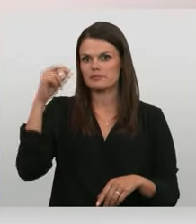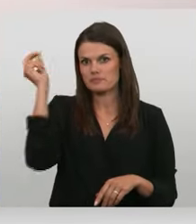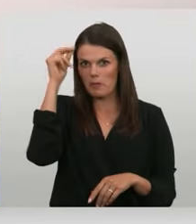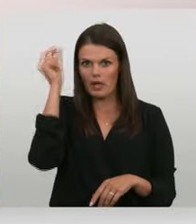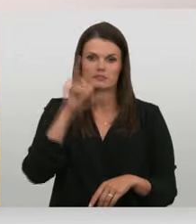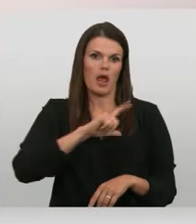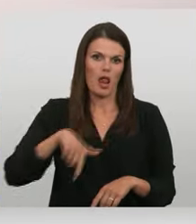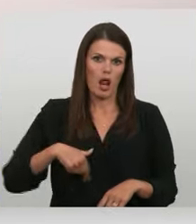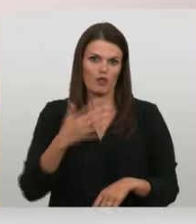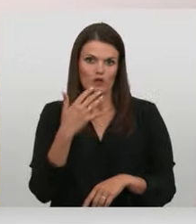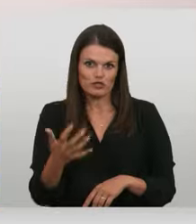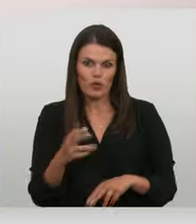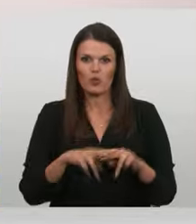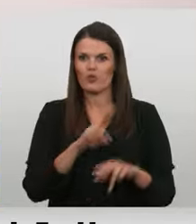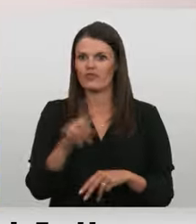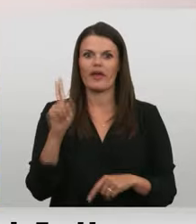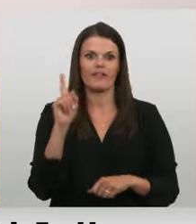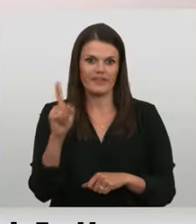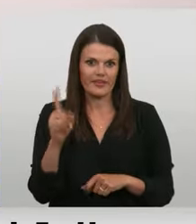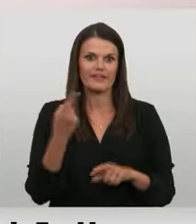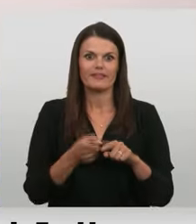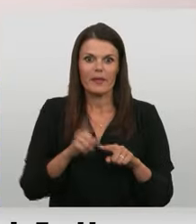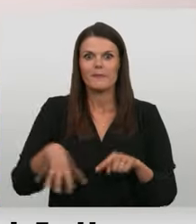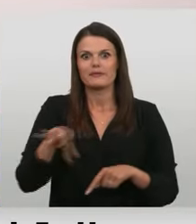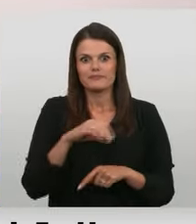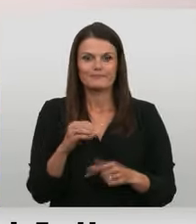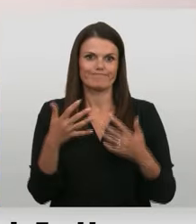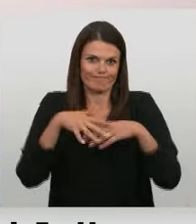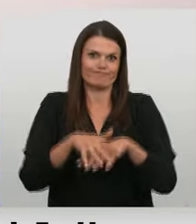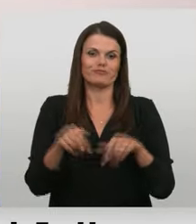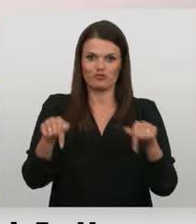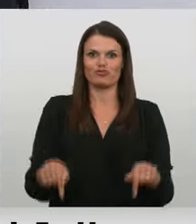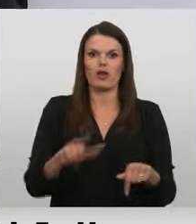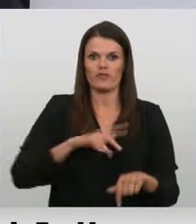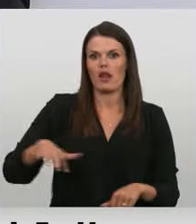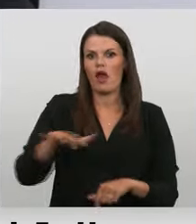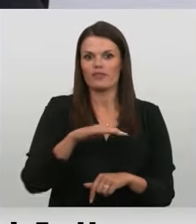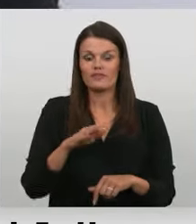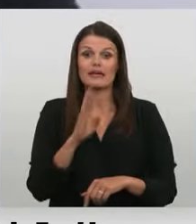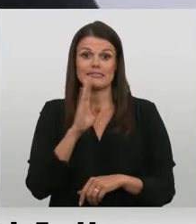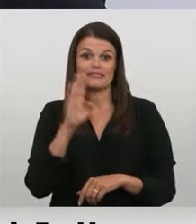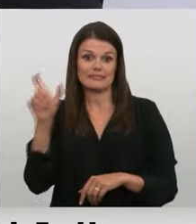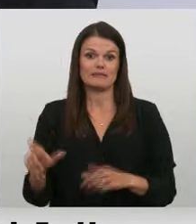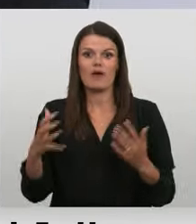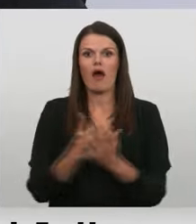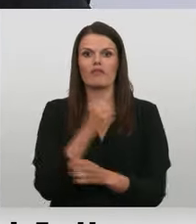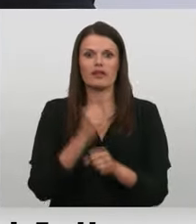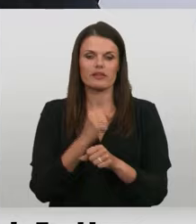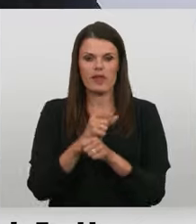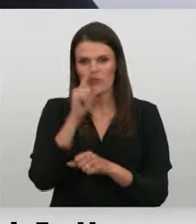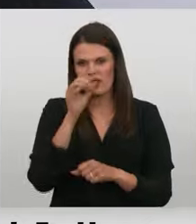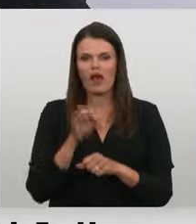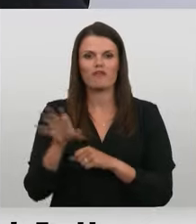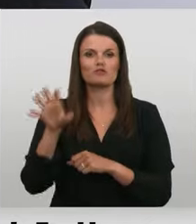latviešu valodu un ne tikai, tāpēc mēs integrējas šeit Latvijā. Sieviete atradusi darbu Ķekavas